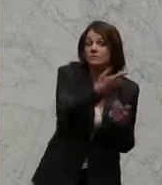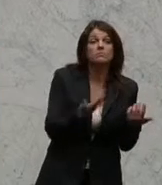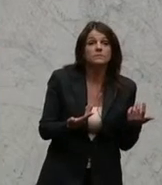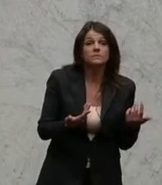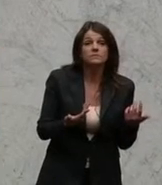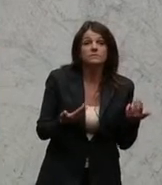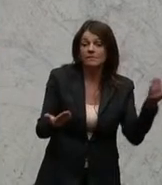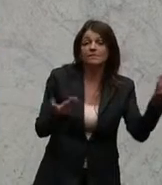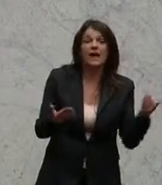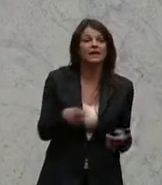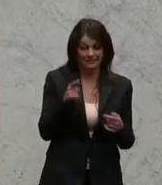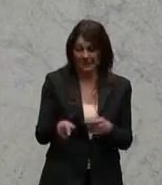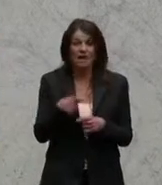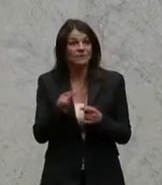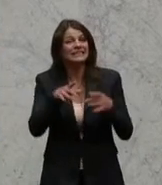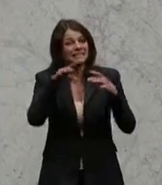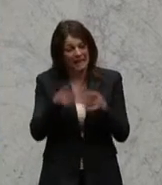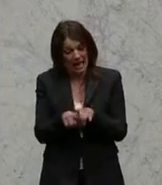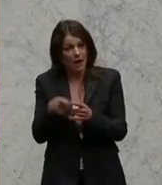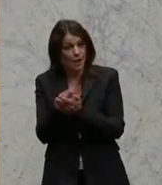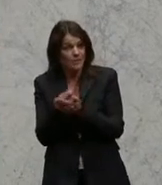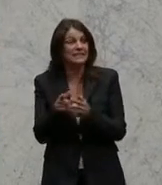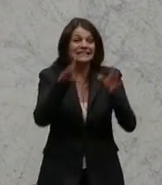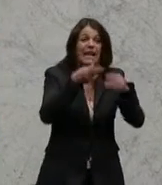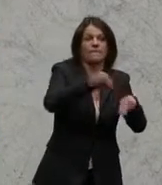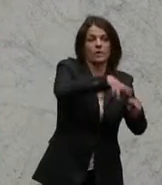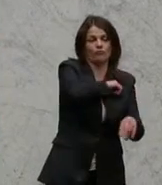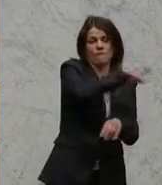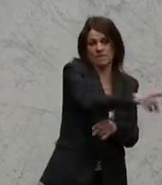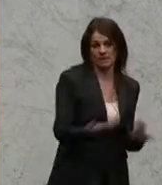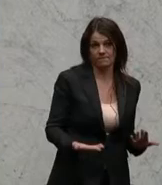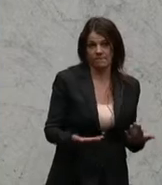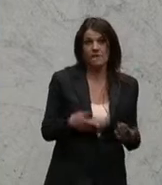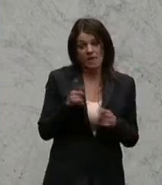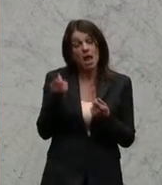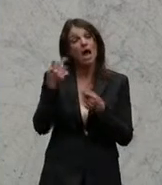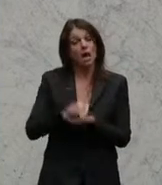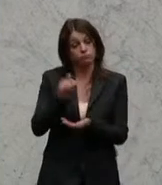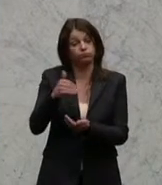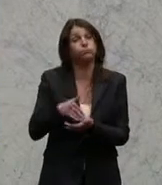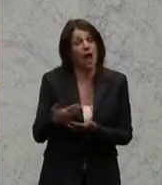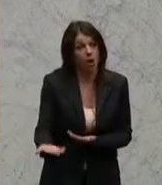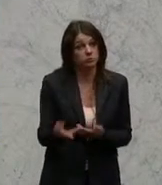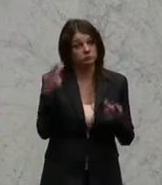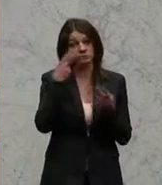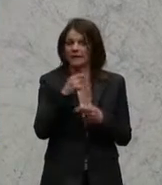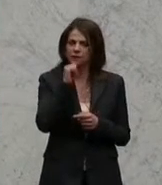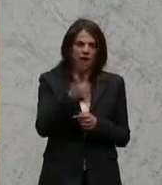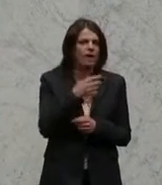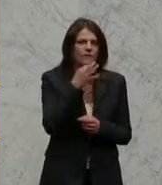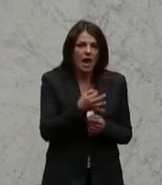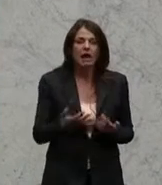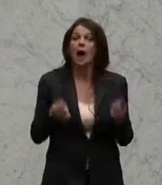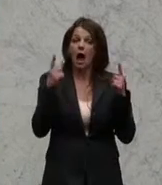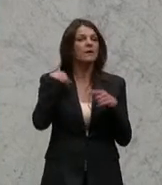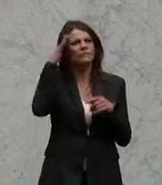unten das Zehnfache erreichen kann, was er hier oben bei uns kostet. Das ist viel Geld, das ist überhaupt keine Frage. Wir wissen